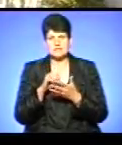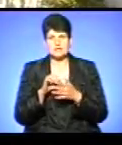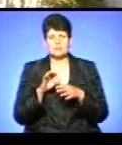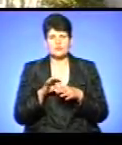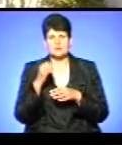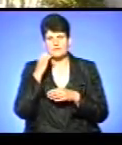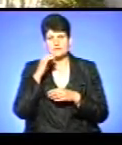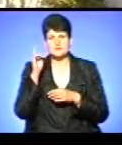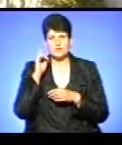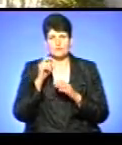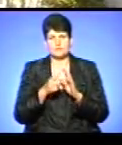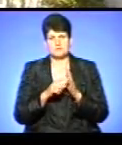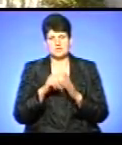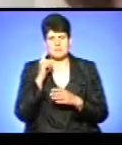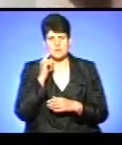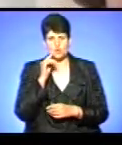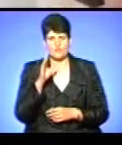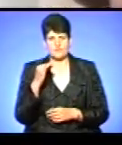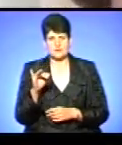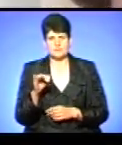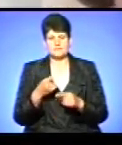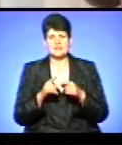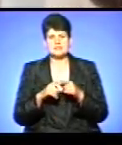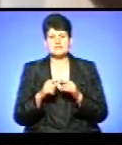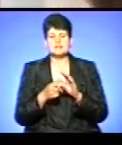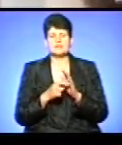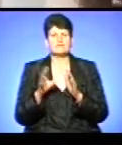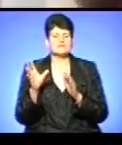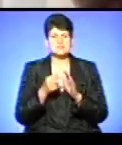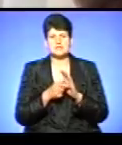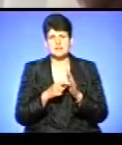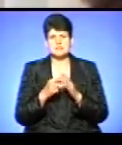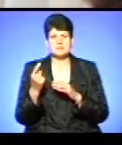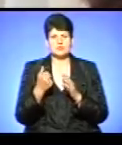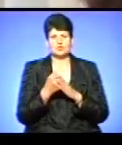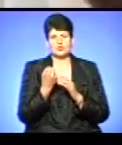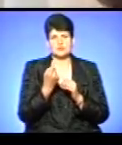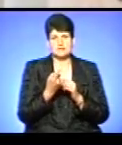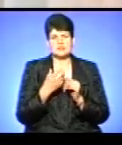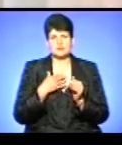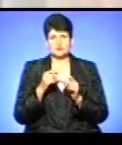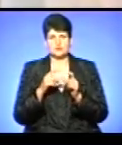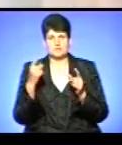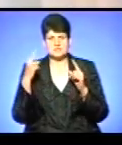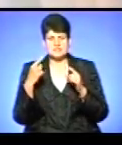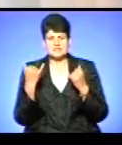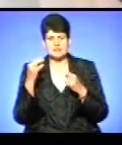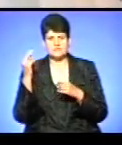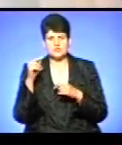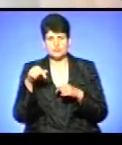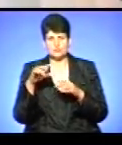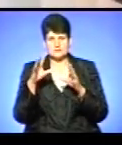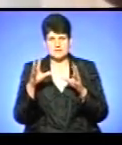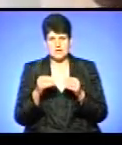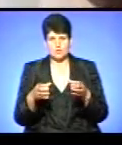старому приміщенні на Медовій. Ці класи з 1 по 11, наші школи мистецтв, вони зараз навчаються тут в